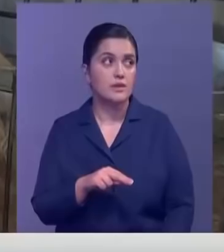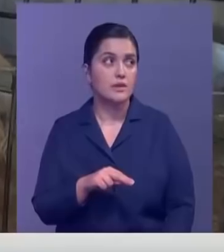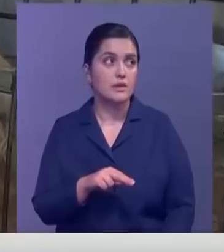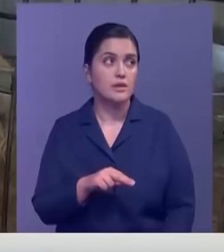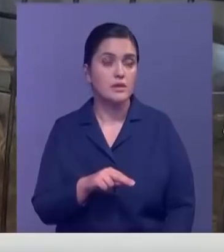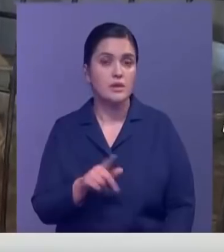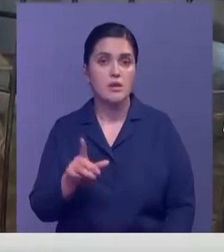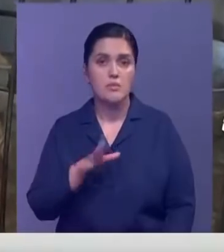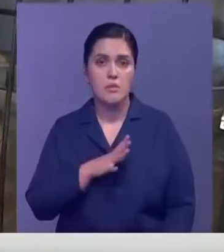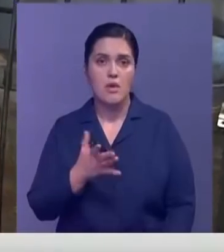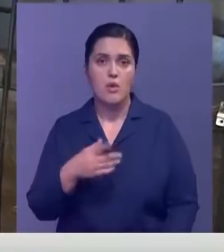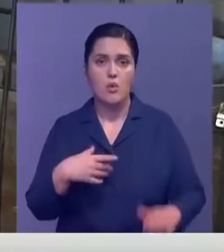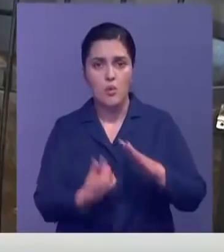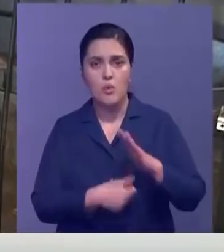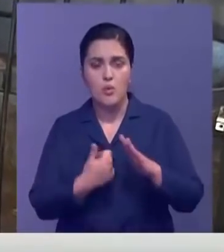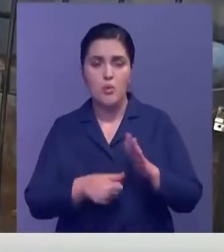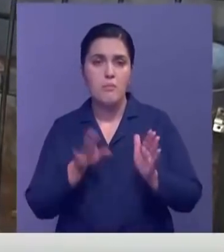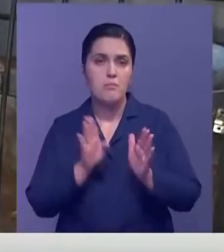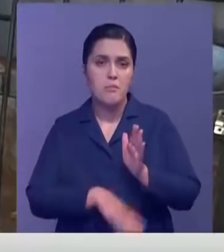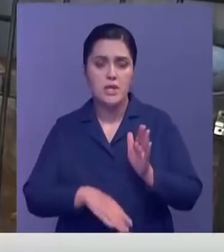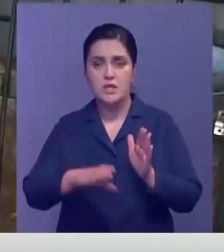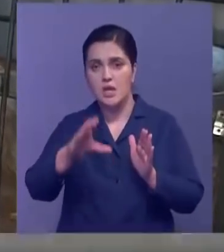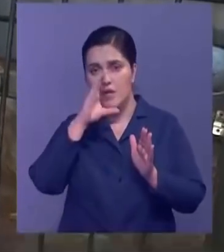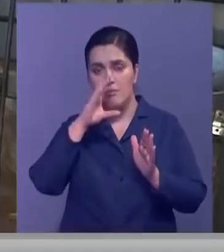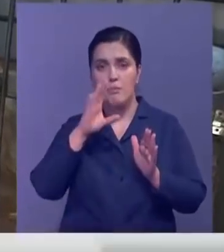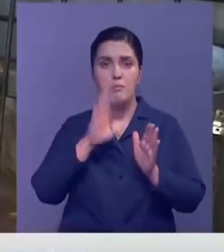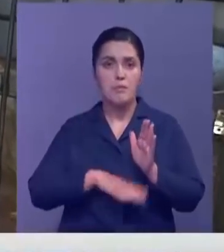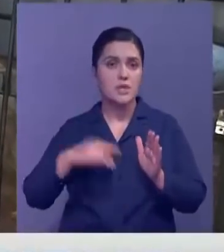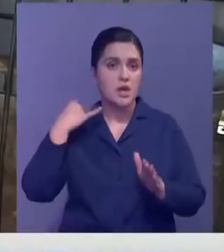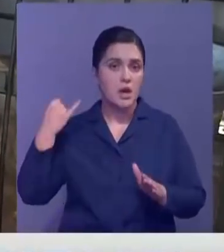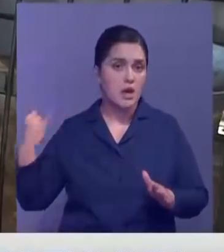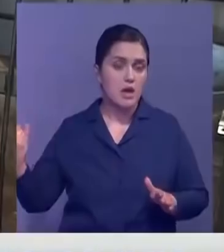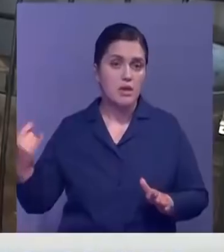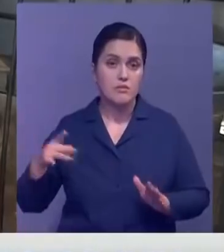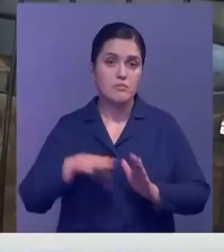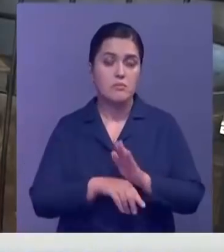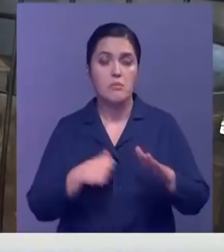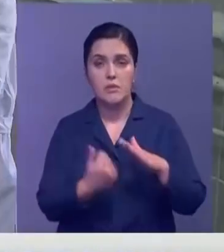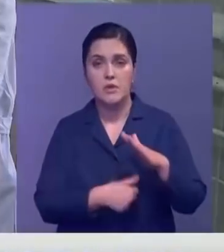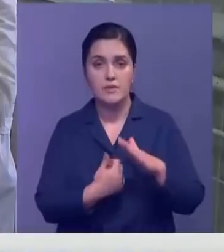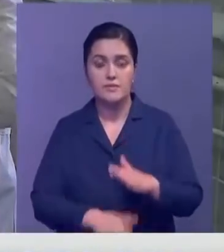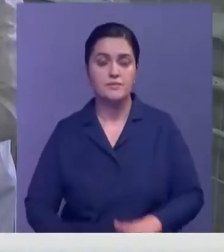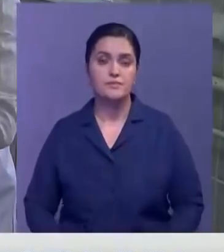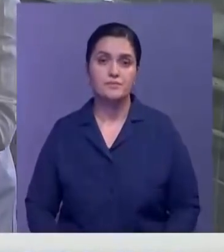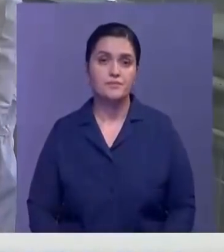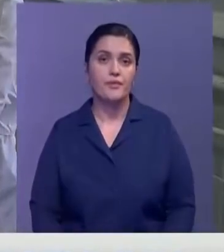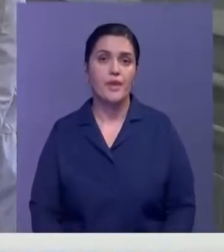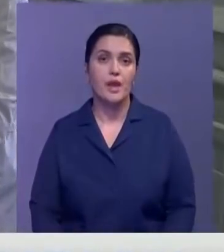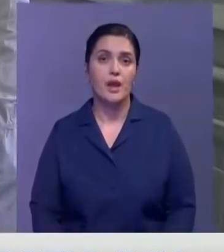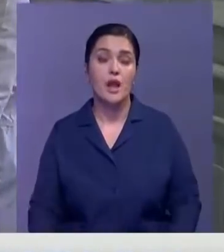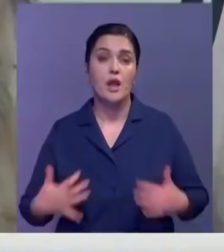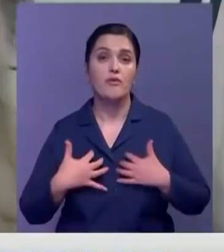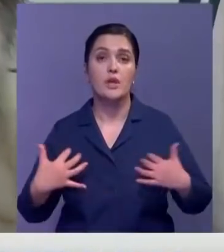и без поводка, без сопровождения, считается как бродячая собака. На базе ветеринарной клиники университета животных кастрируют или